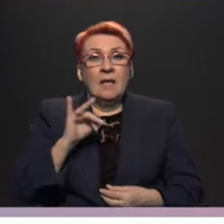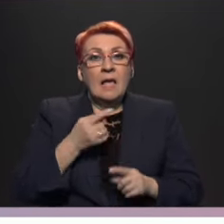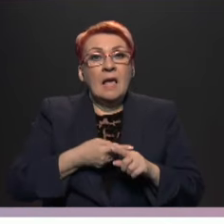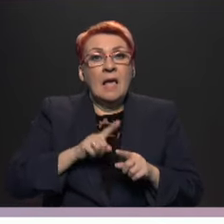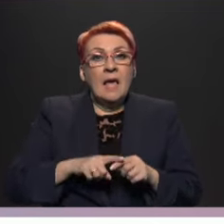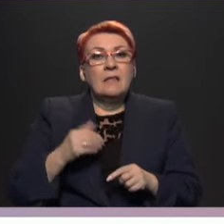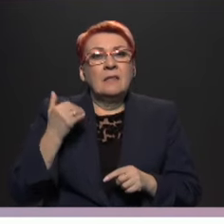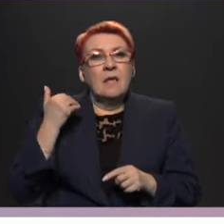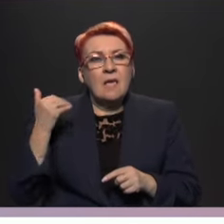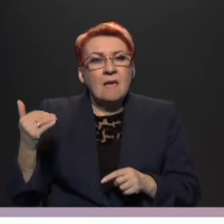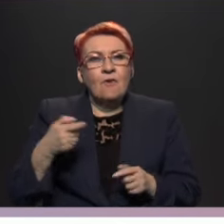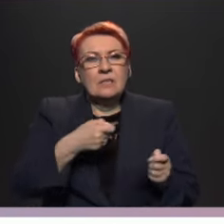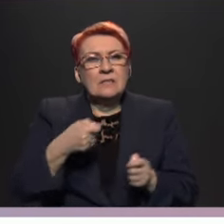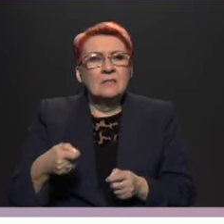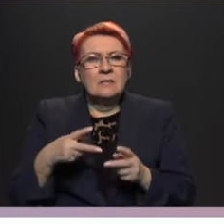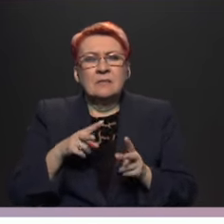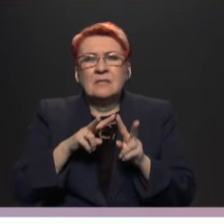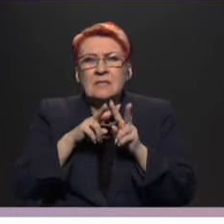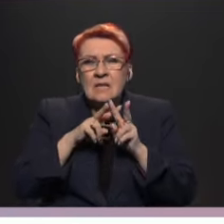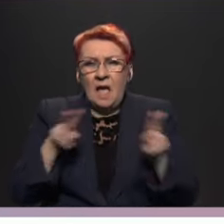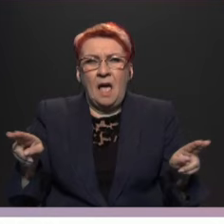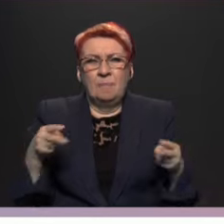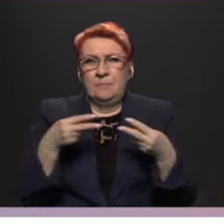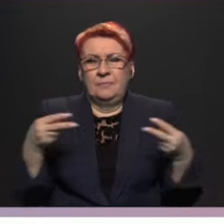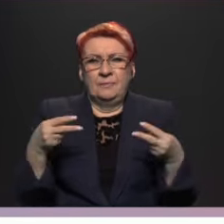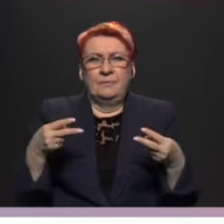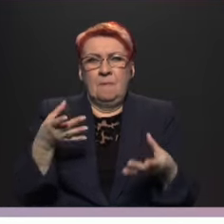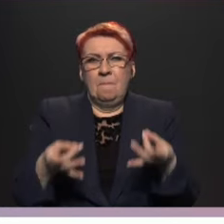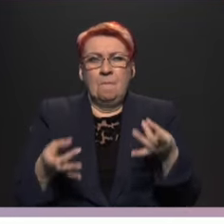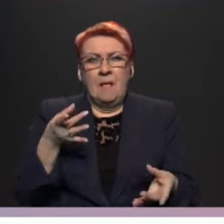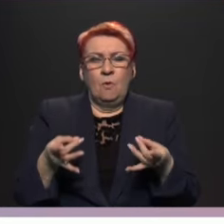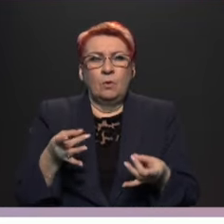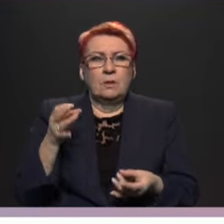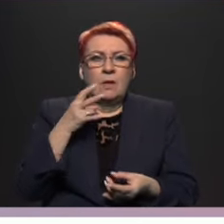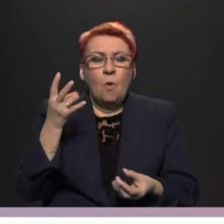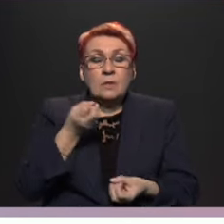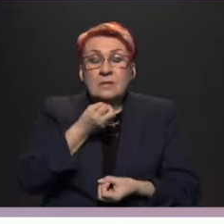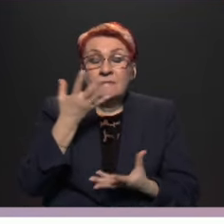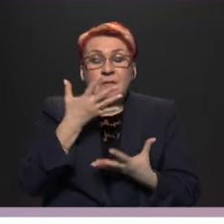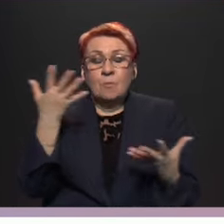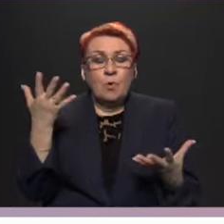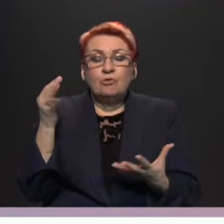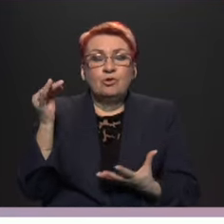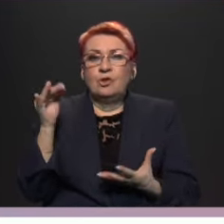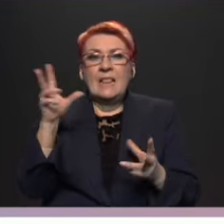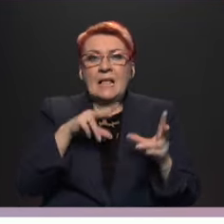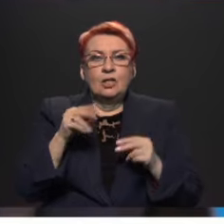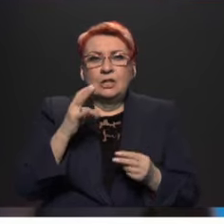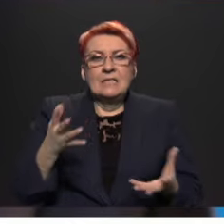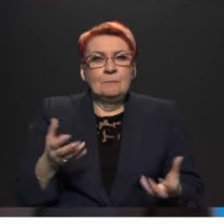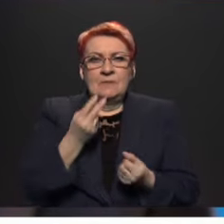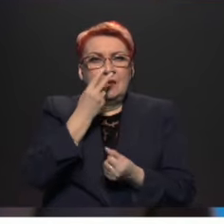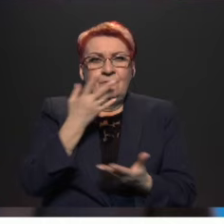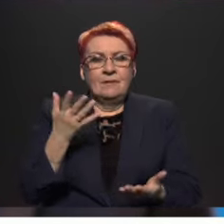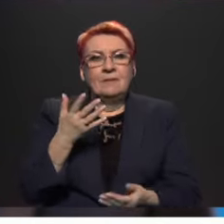его затянуло, как в болото, и он больше не видел никакого просвета и надежды на спасение. Спасибо,